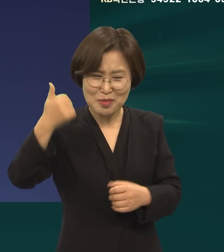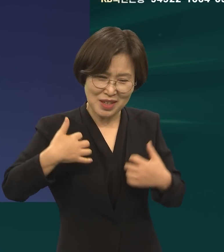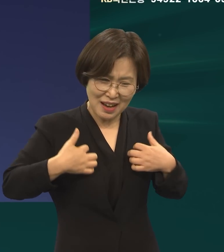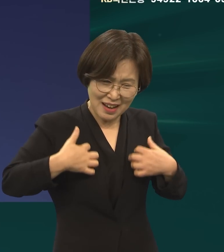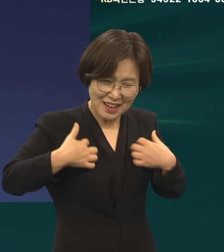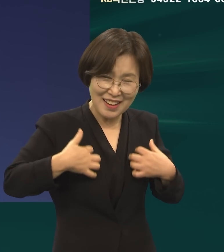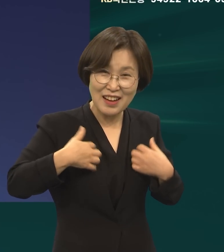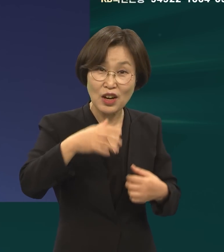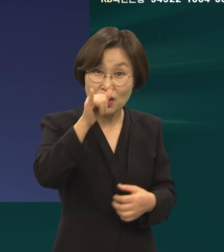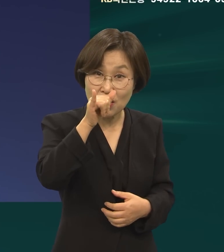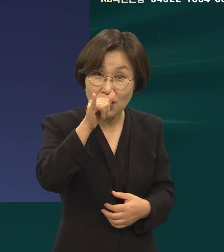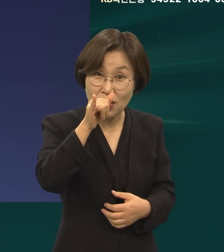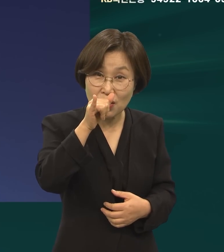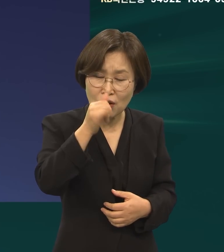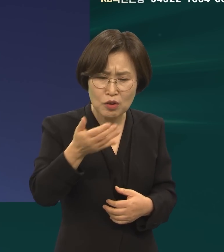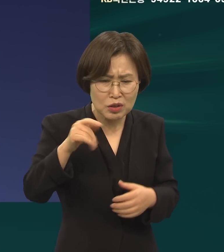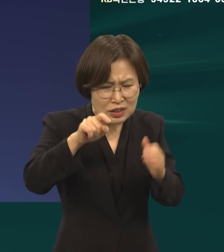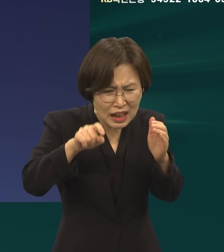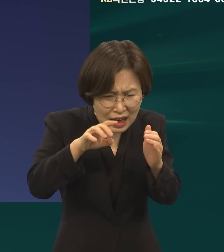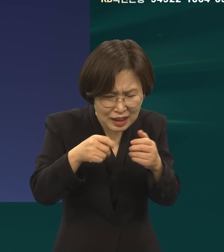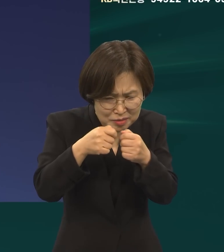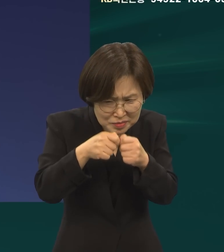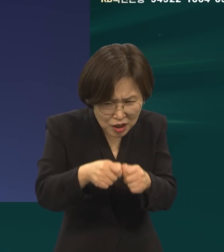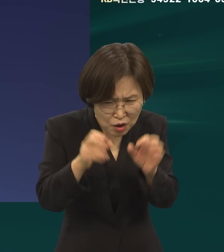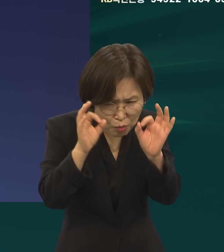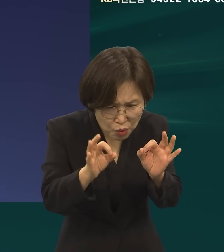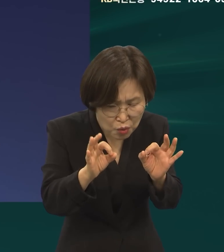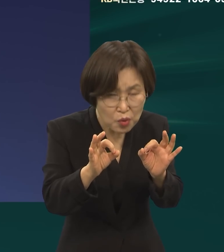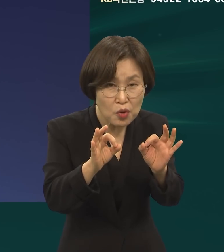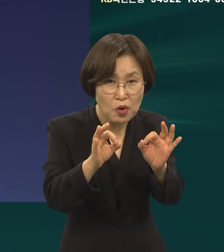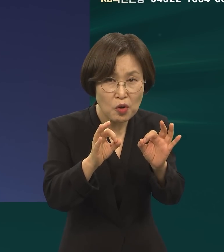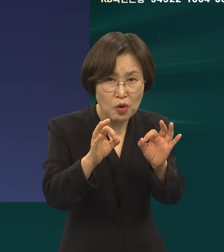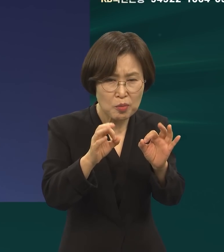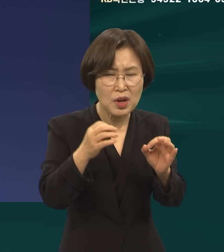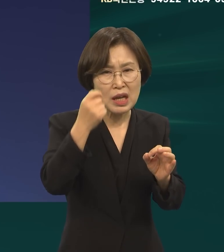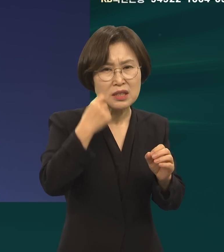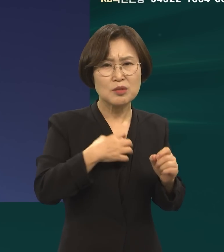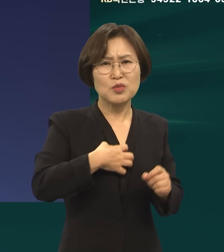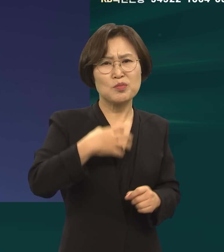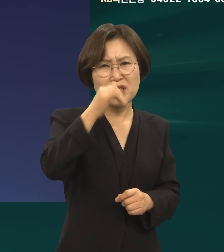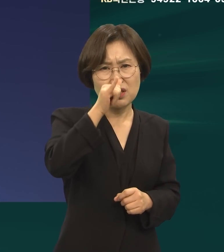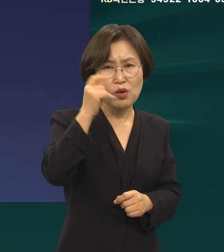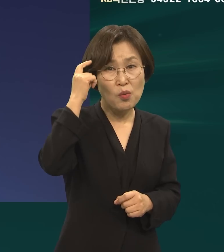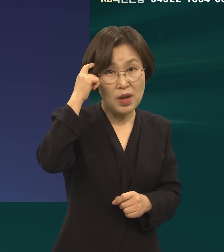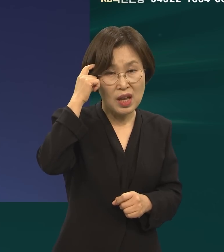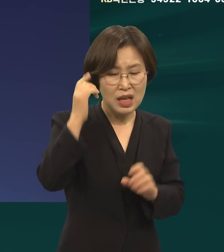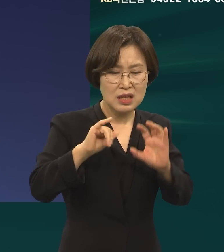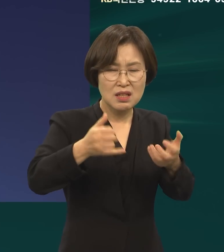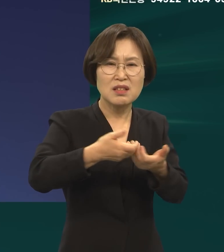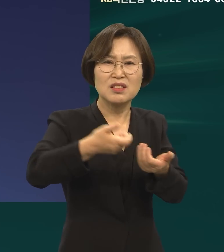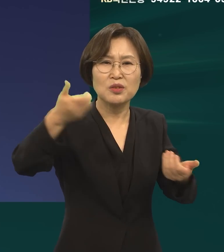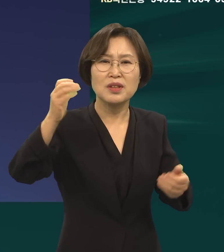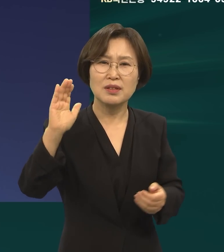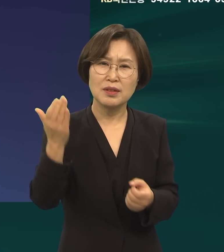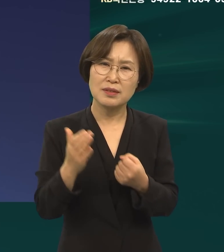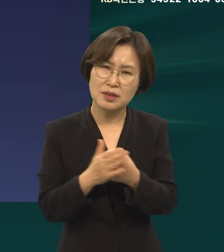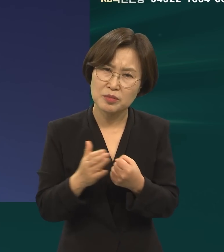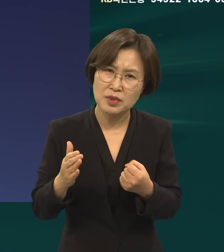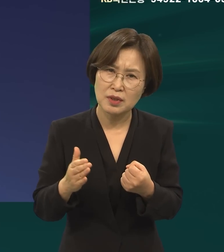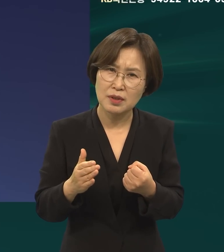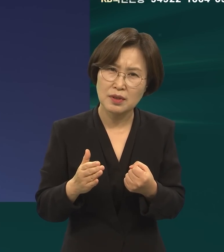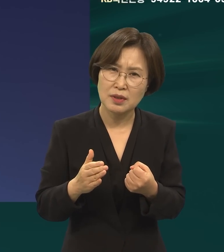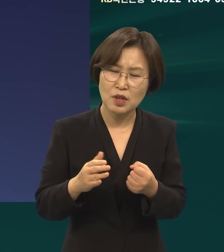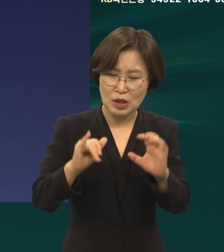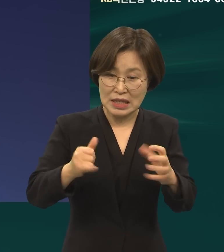거기에도 여러분 슬픔이 깃들어 있어요. 왜? 그 아이도 세상을 떠날 날이 오기 때문입니다. 이 땅에 우리가 누리는 모든